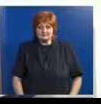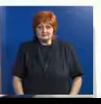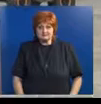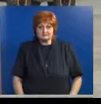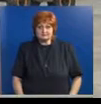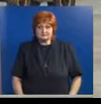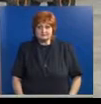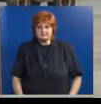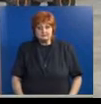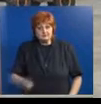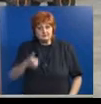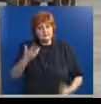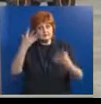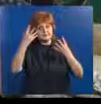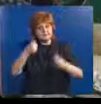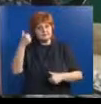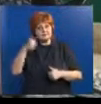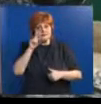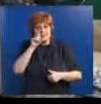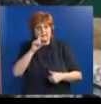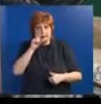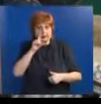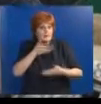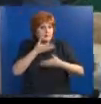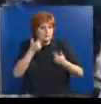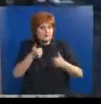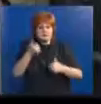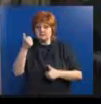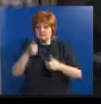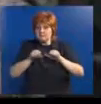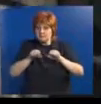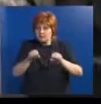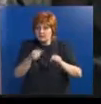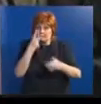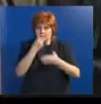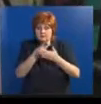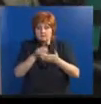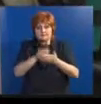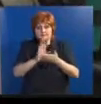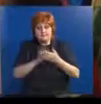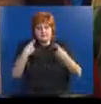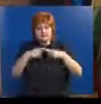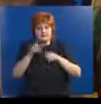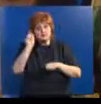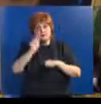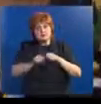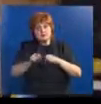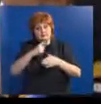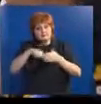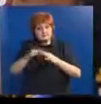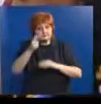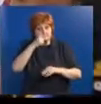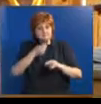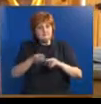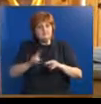соревнований. Первый день соревнований пока что без квадра экшена. Знакомство, регистрация, техническая проверка. Кстати, город Ставрополь на